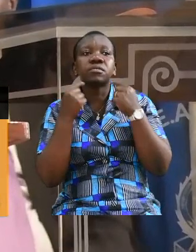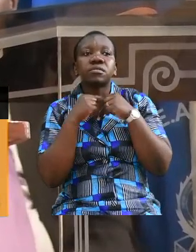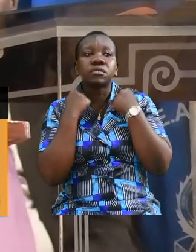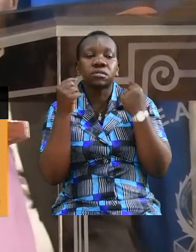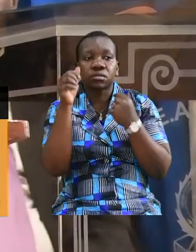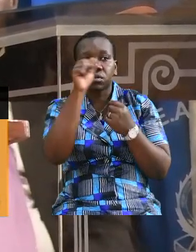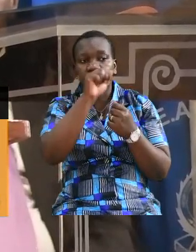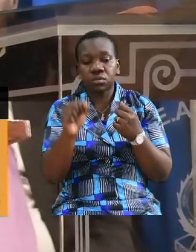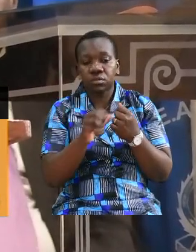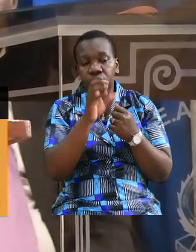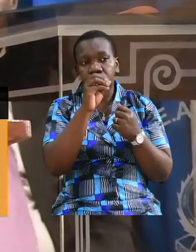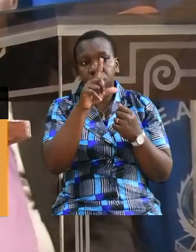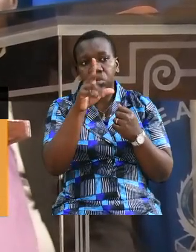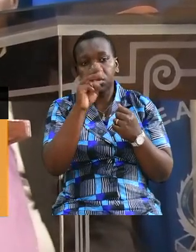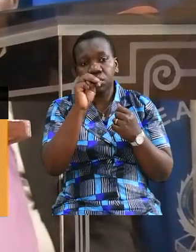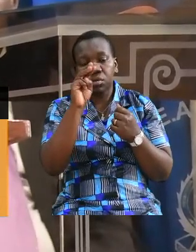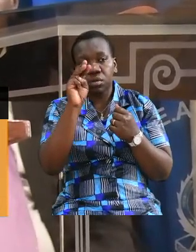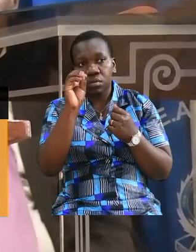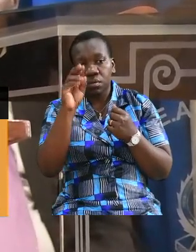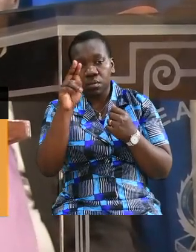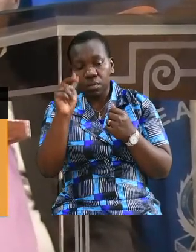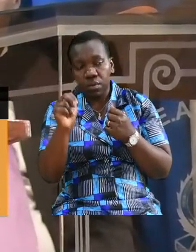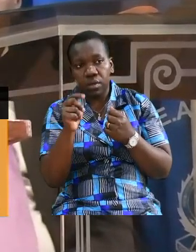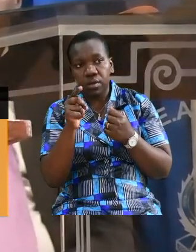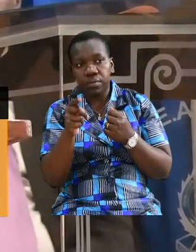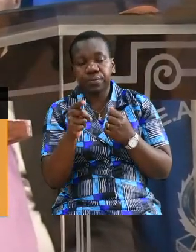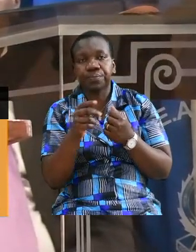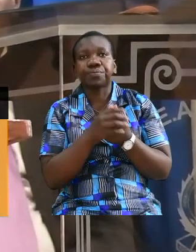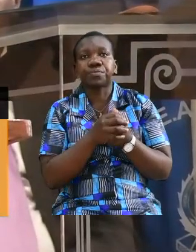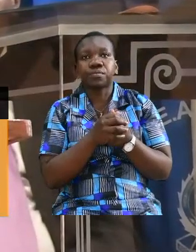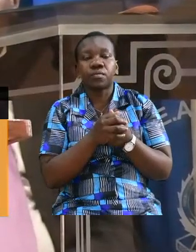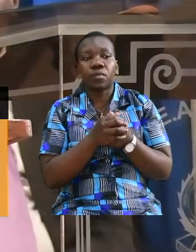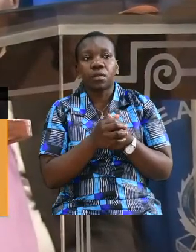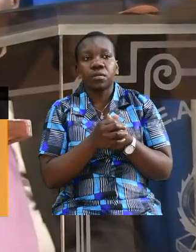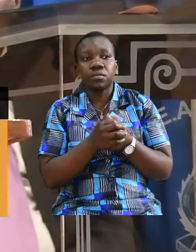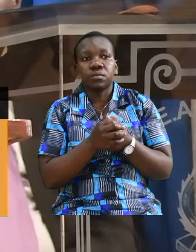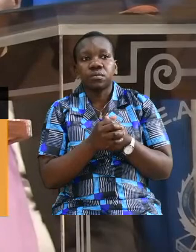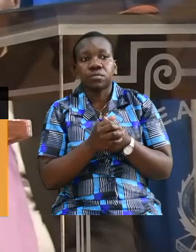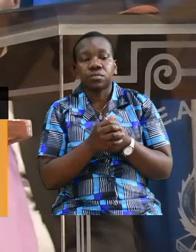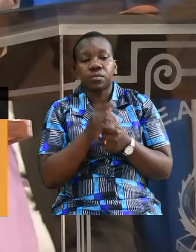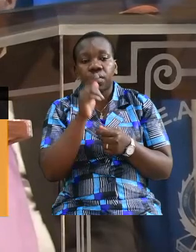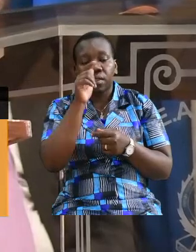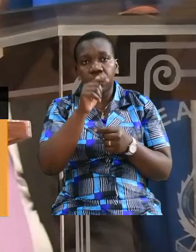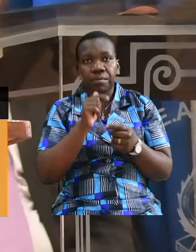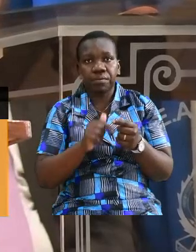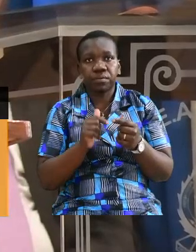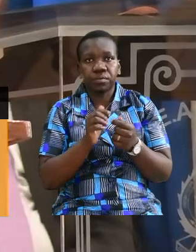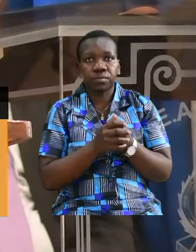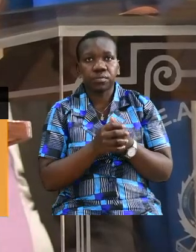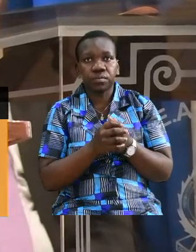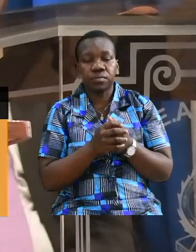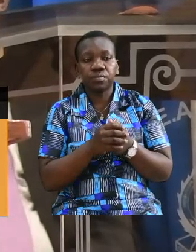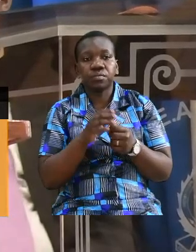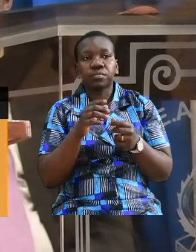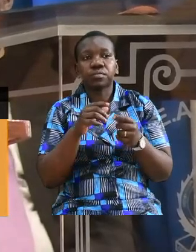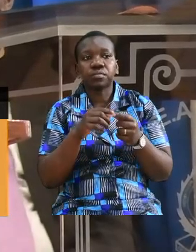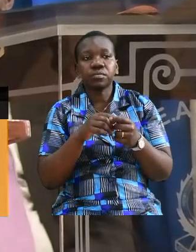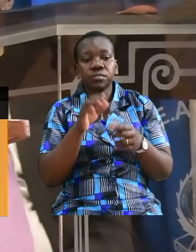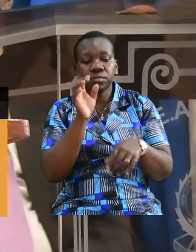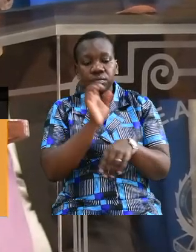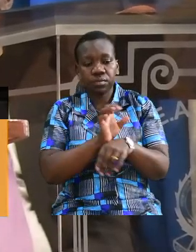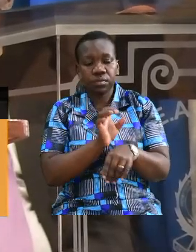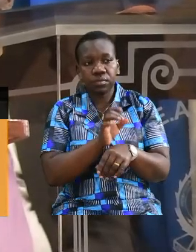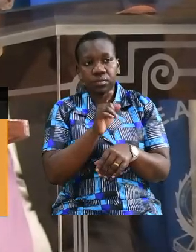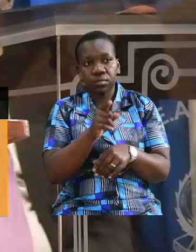be deposed from the ministry of the Presbyterian Church of East Africa. Therefore, the presbytery, having followed all